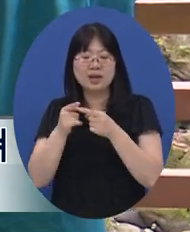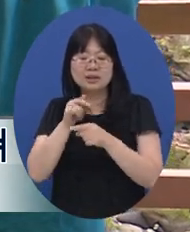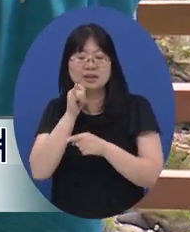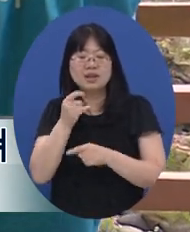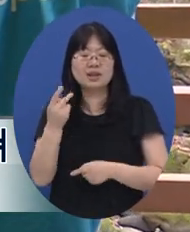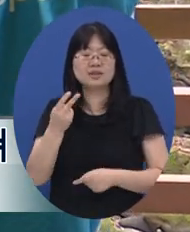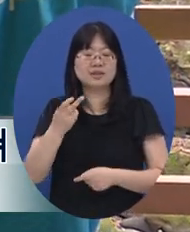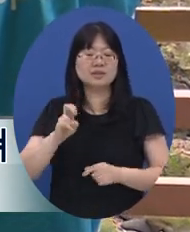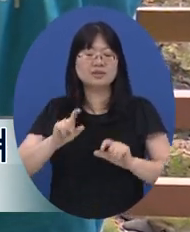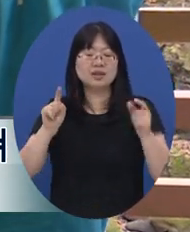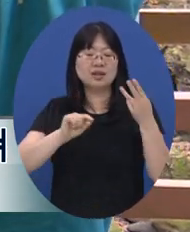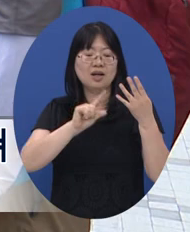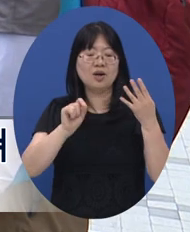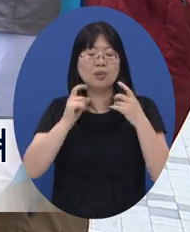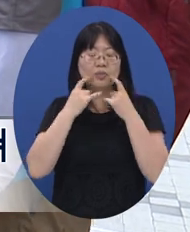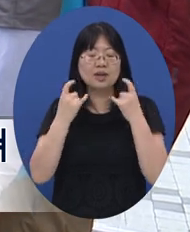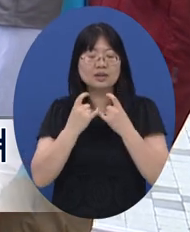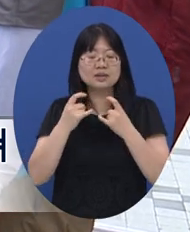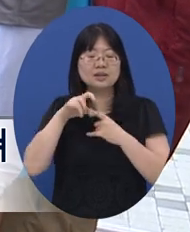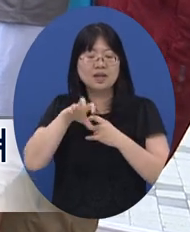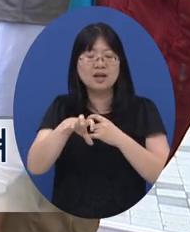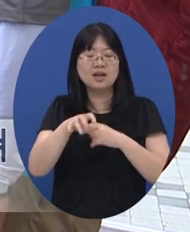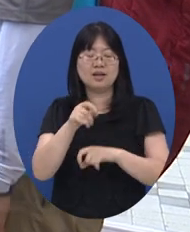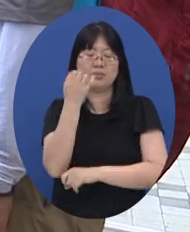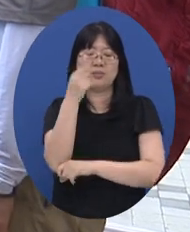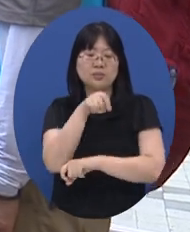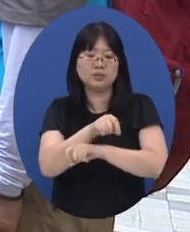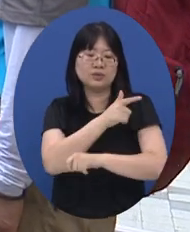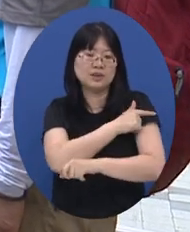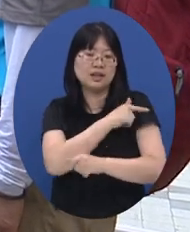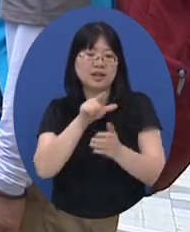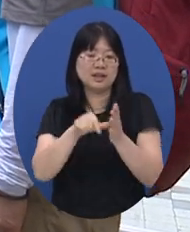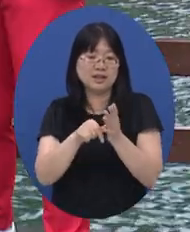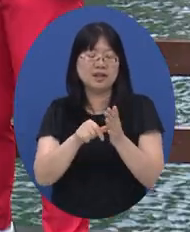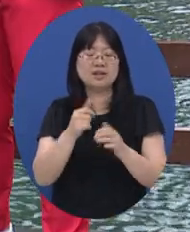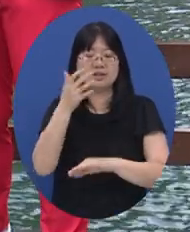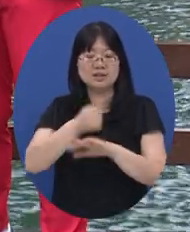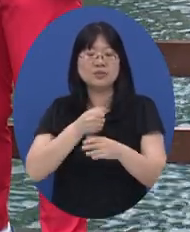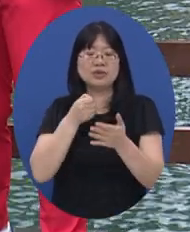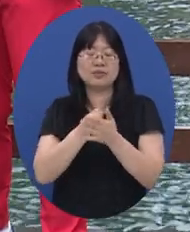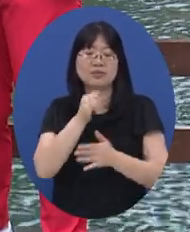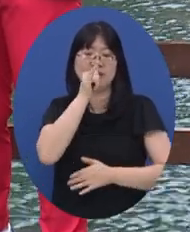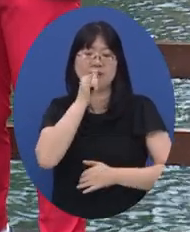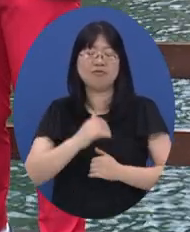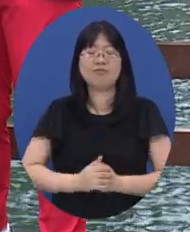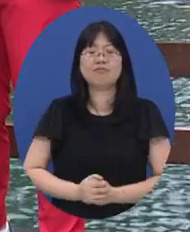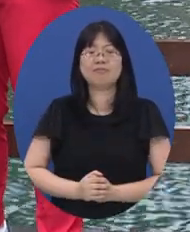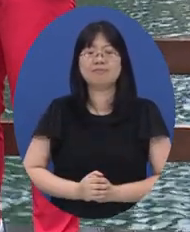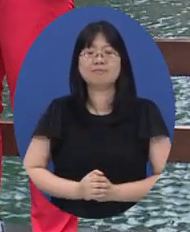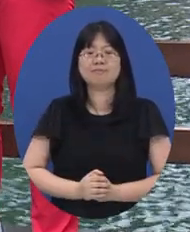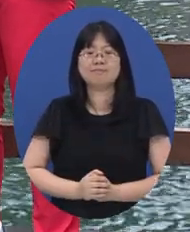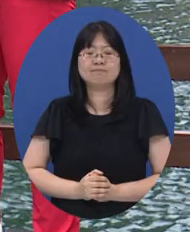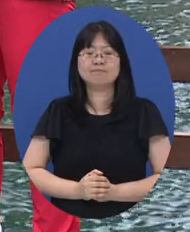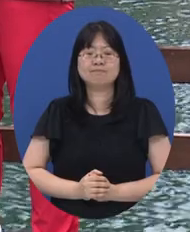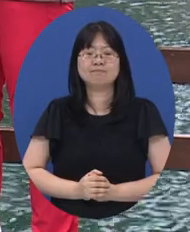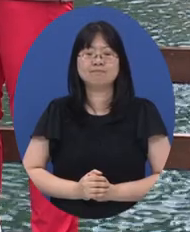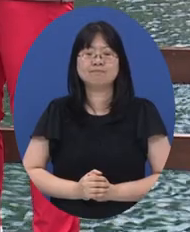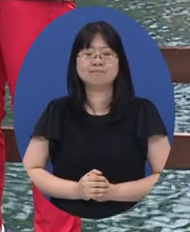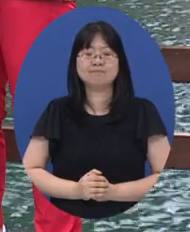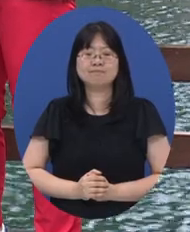파리 유네스코 본부에서 열릴 이사회에서 최종 결정될 예정입니다. 경기줄TV 김태희입니다.